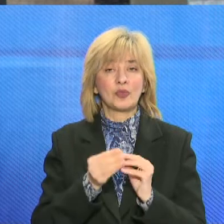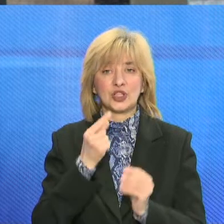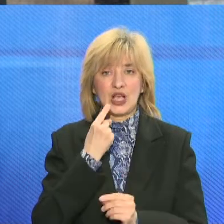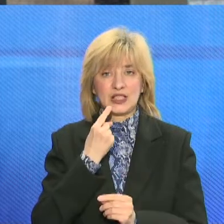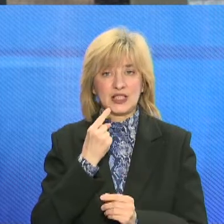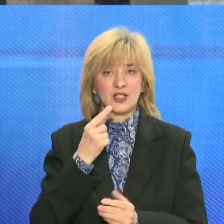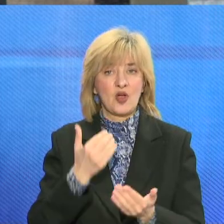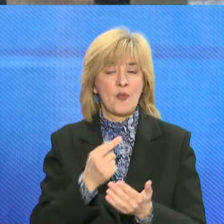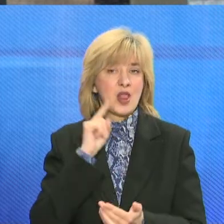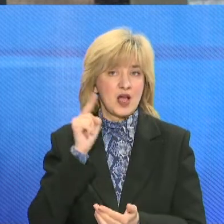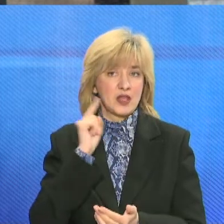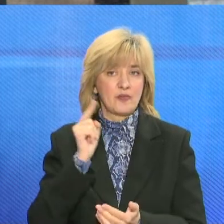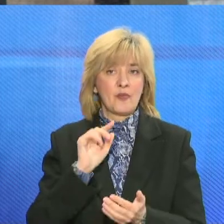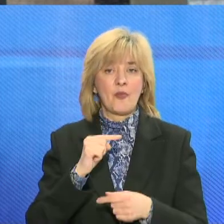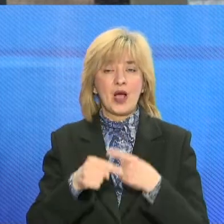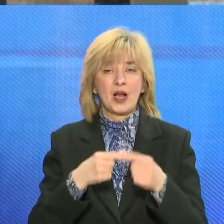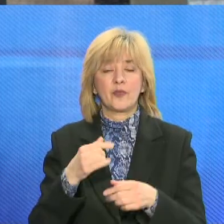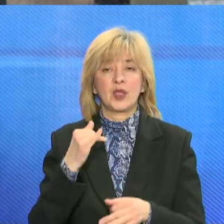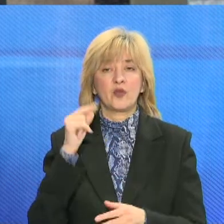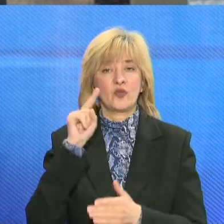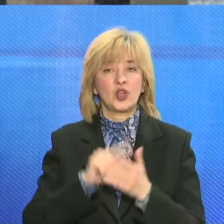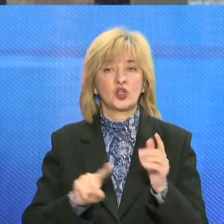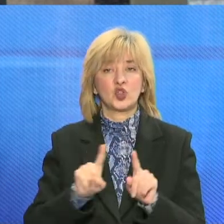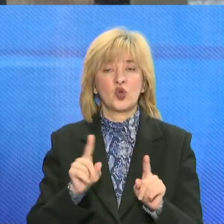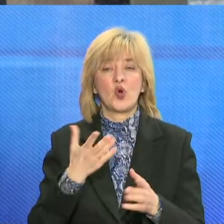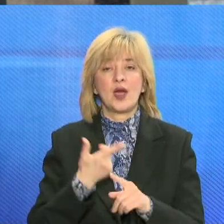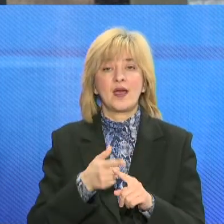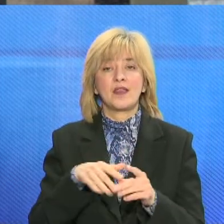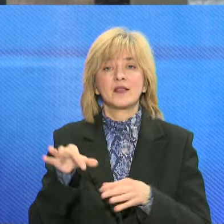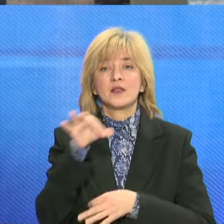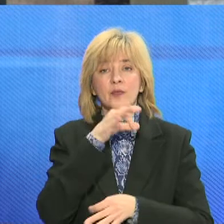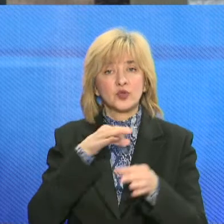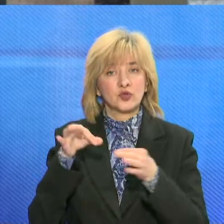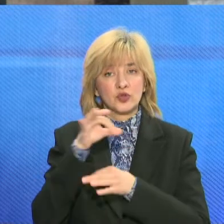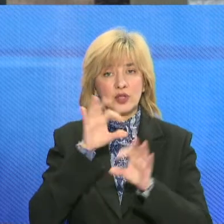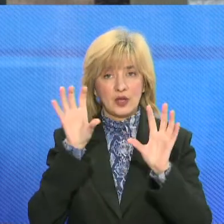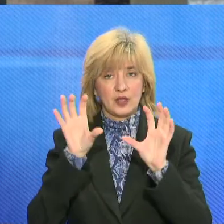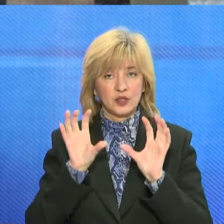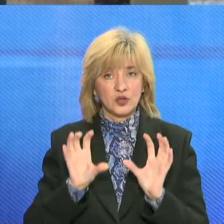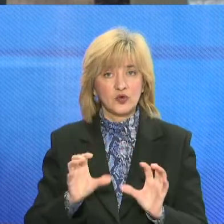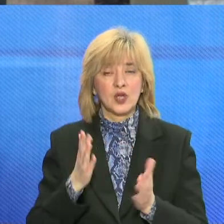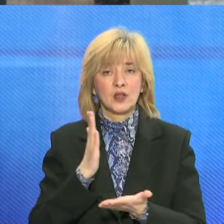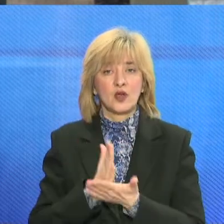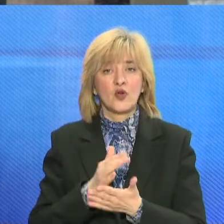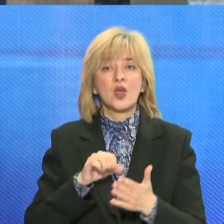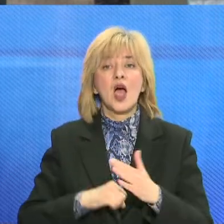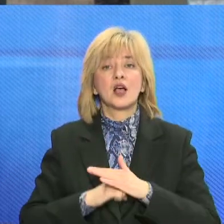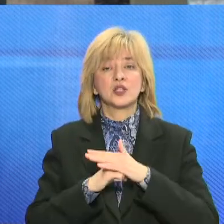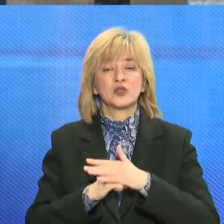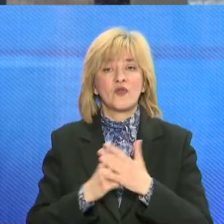вот та дискуссионная форма, в которой это проходит, дает хорошую основу для нахождения такого языка и вот